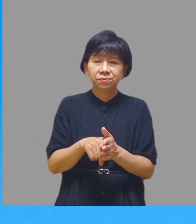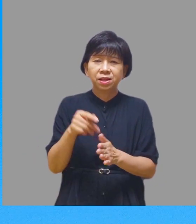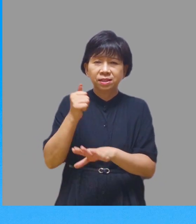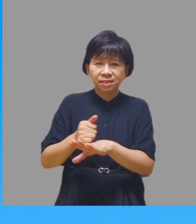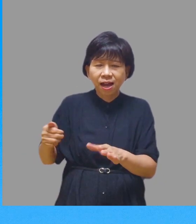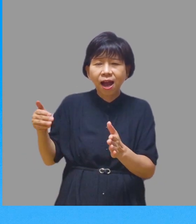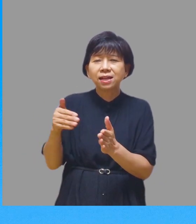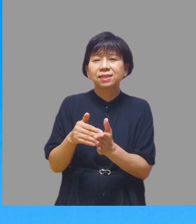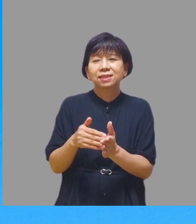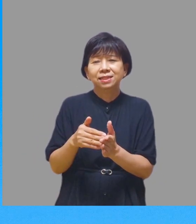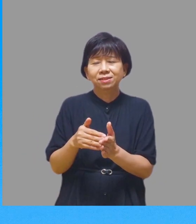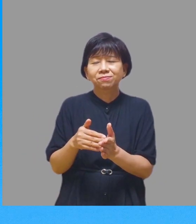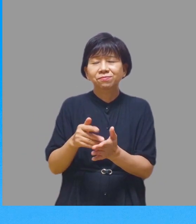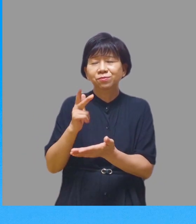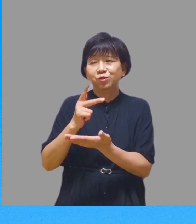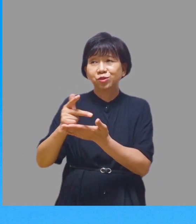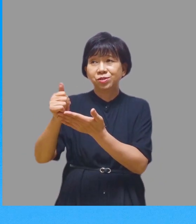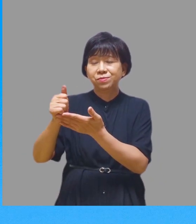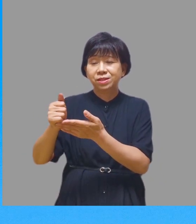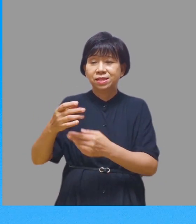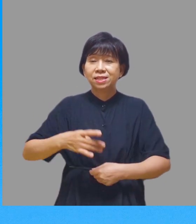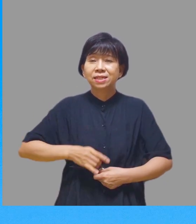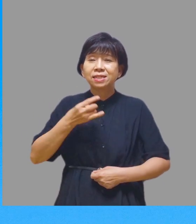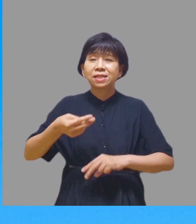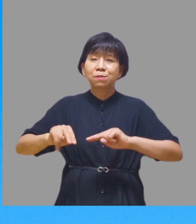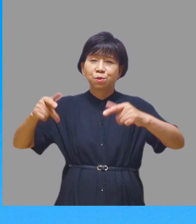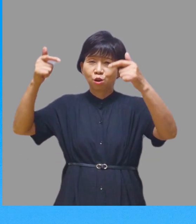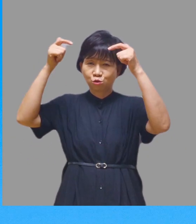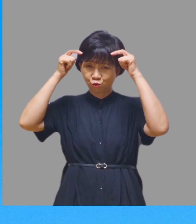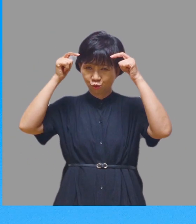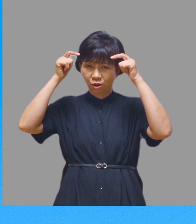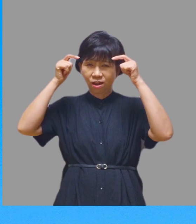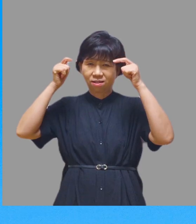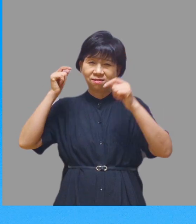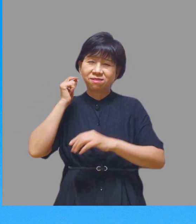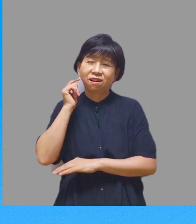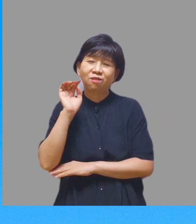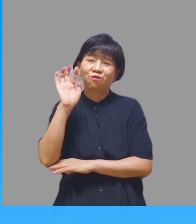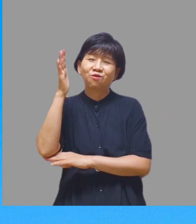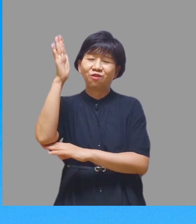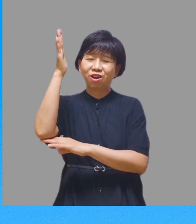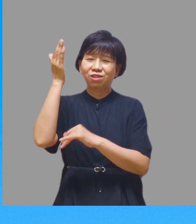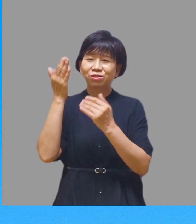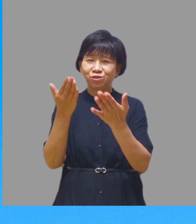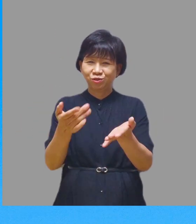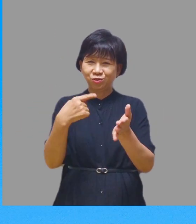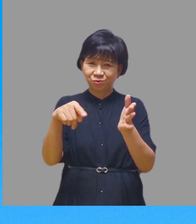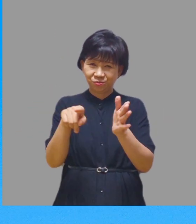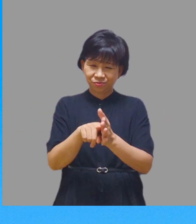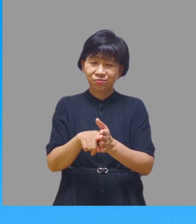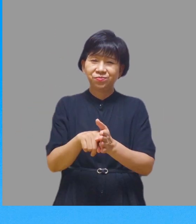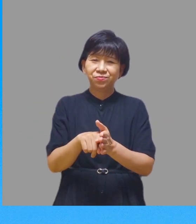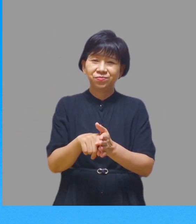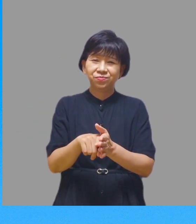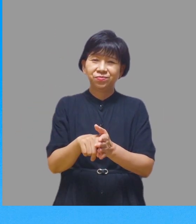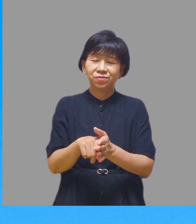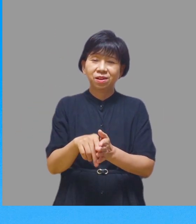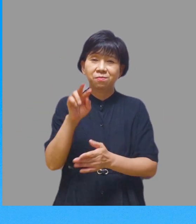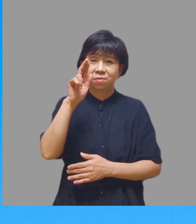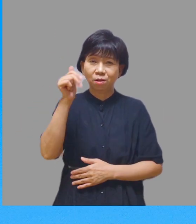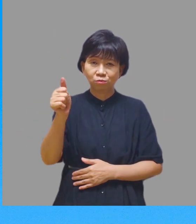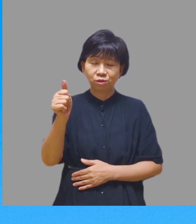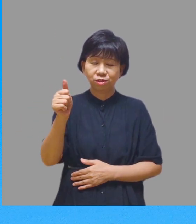끝까지 달려갈 때 주님께서 의의 면류관으로 우리를 영광스럽게 하실 줄 믿습니다. 사도